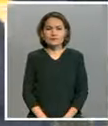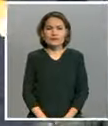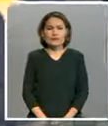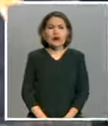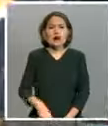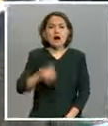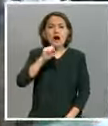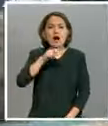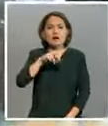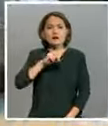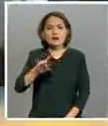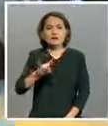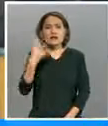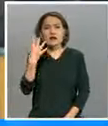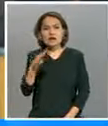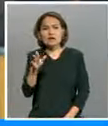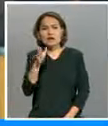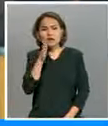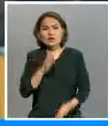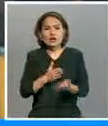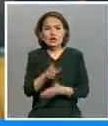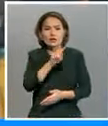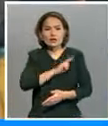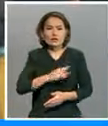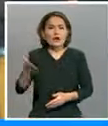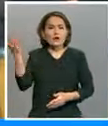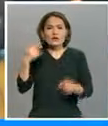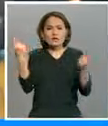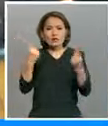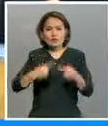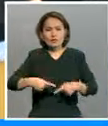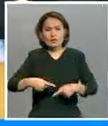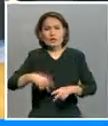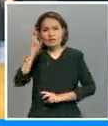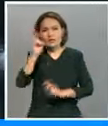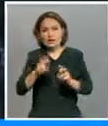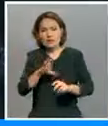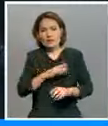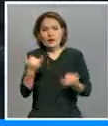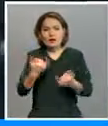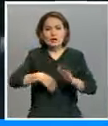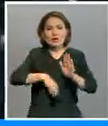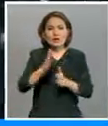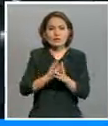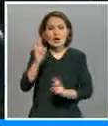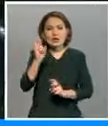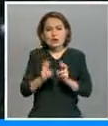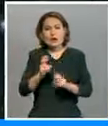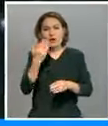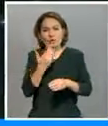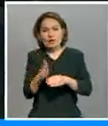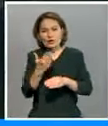Александр Лютау осы зауытта 40 жылдан бері еңбек етеді. Ол түрлі тоқырауды бастан кешкен өндірістің өткенімен бүгініне куә. Қазір кәсіпорынның жағдайы